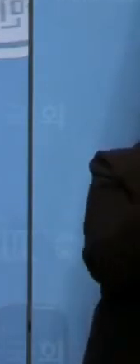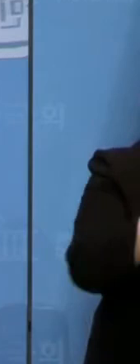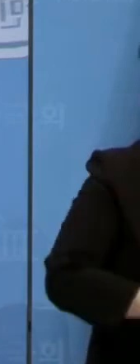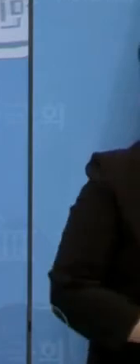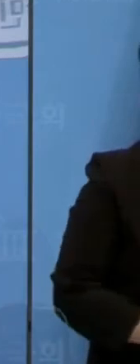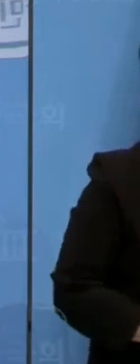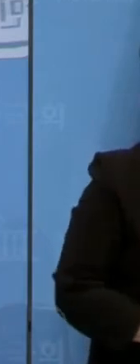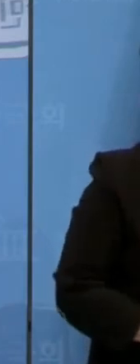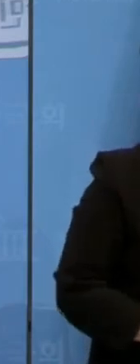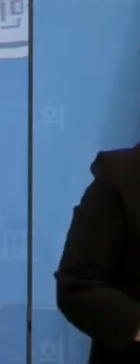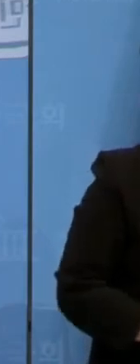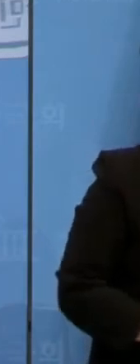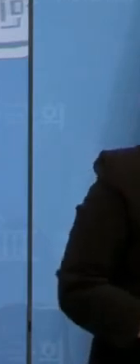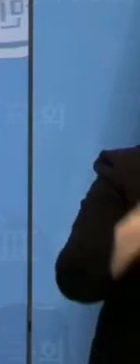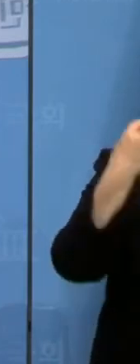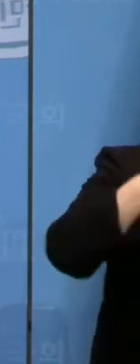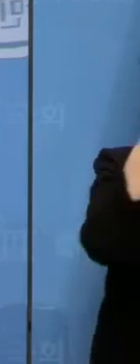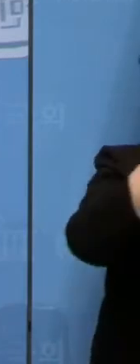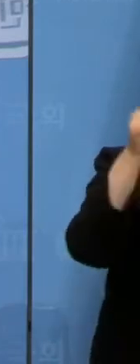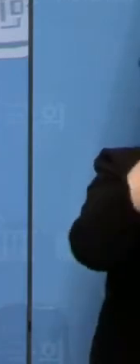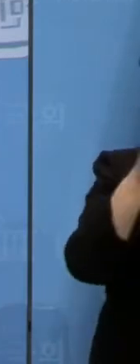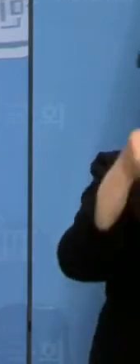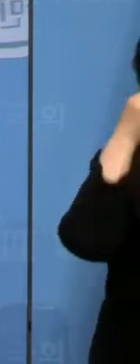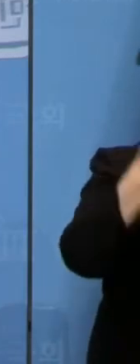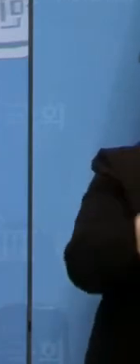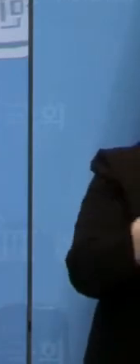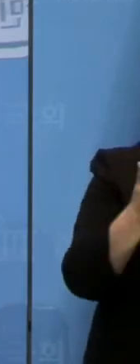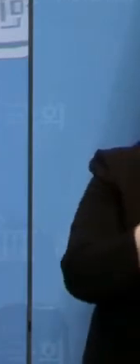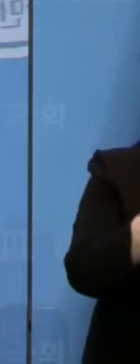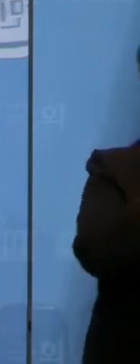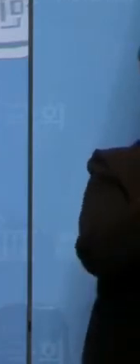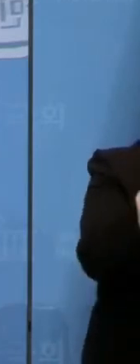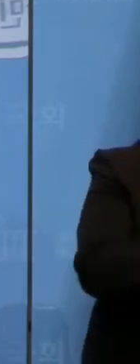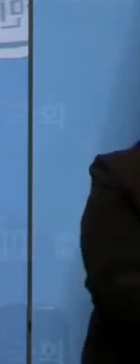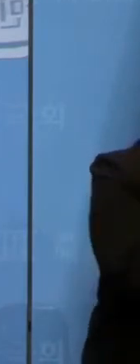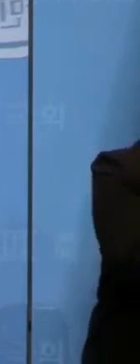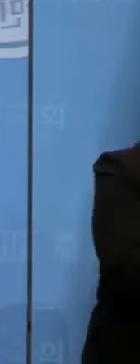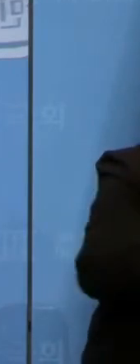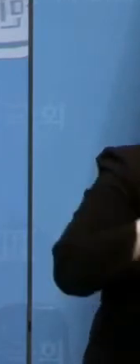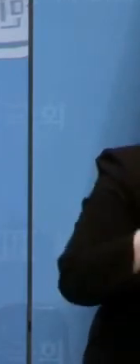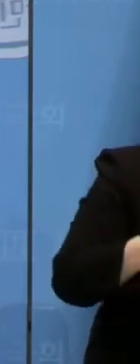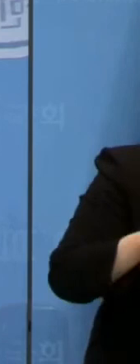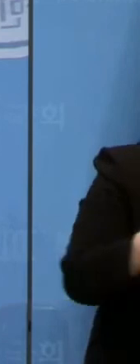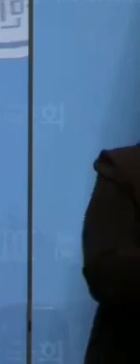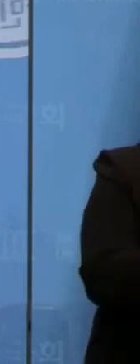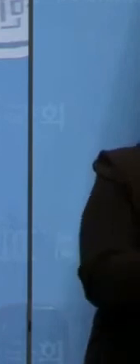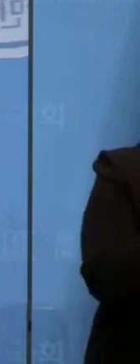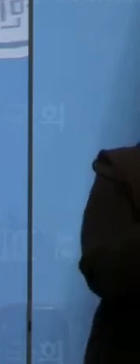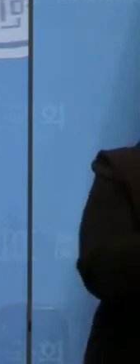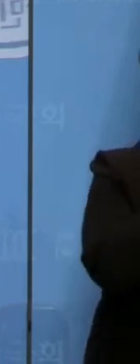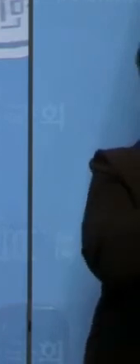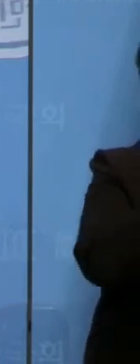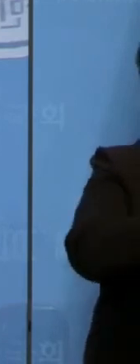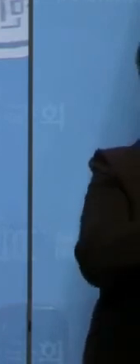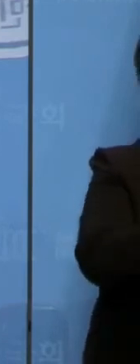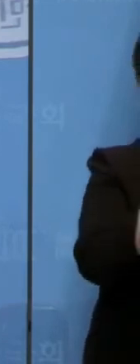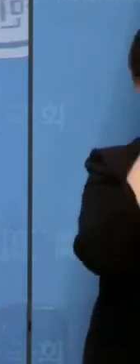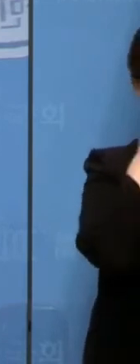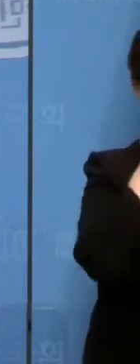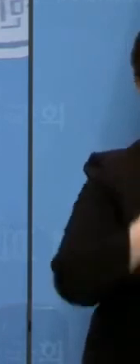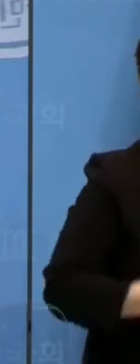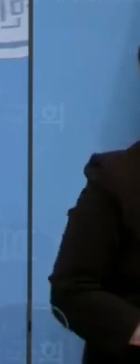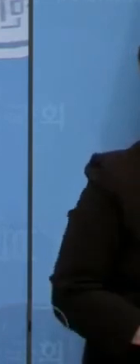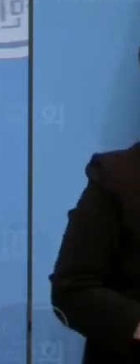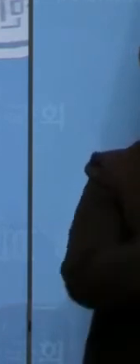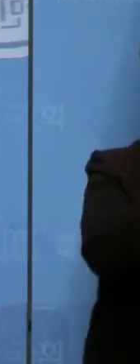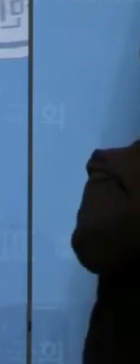합니다. 중국, 러시아 등의 반발로 유엔은 현 사태를 군부의 쿠데타로 규정하지도 못하고 있습니다.